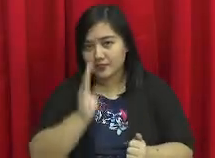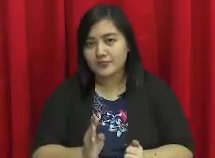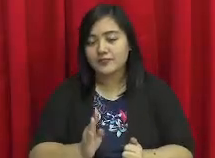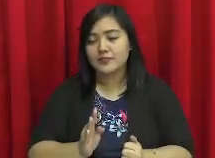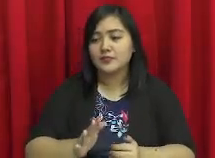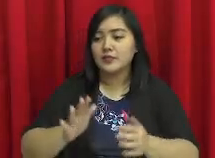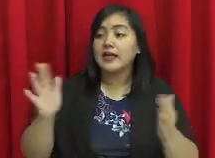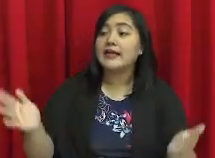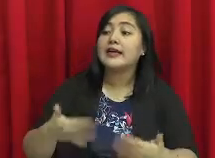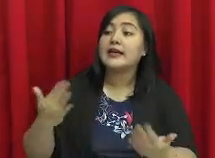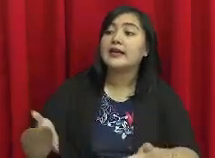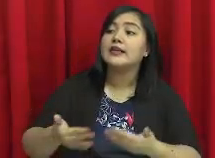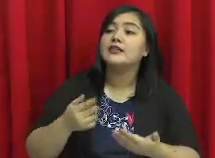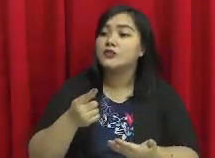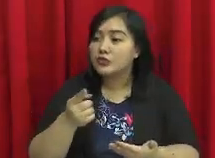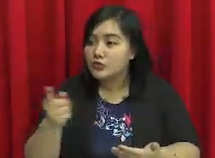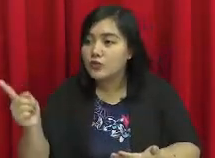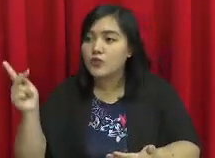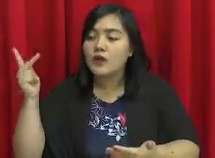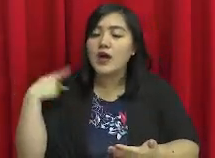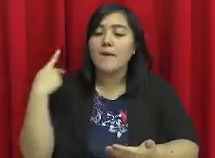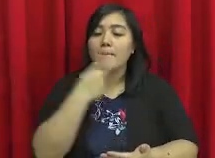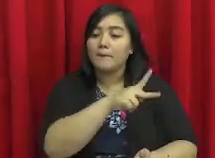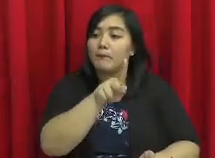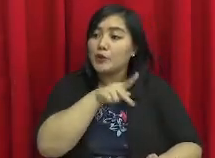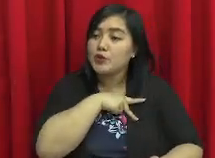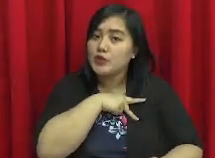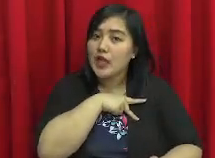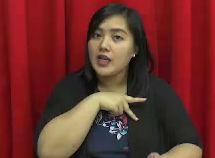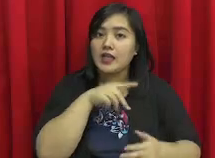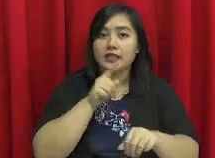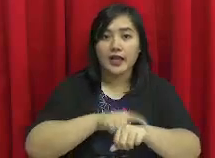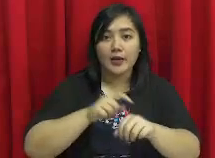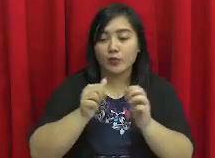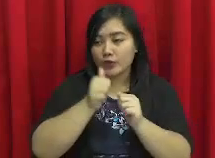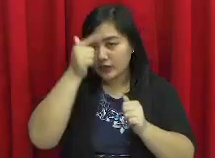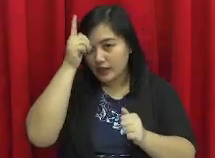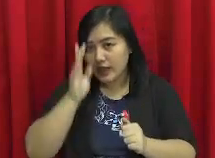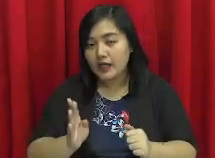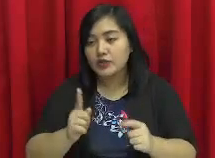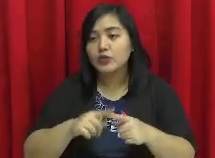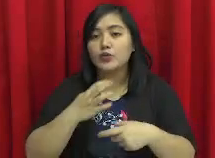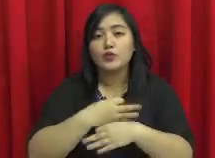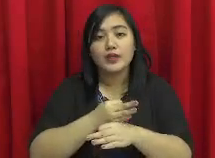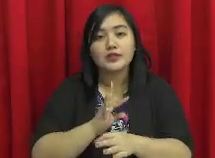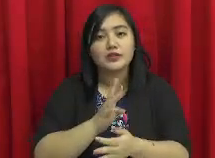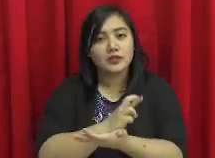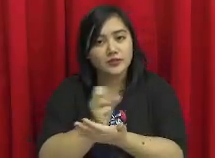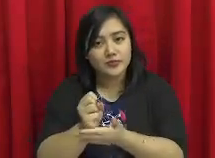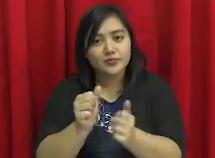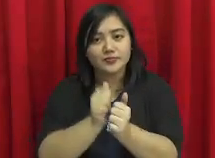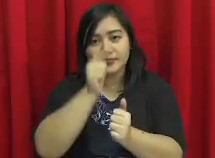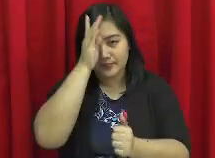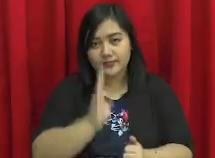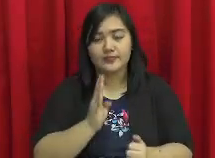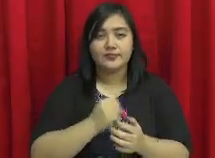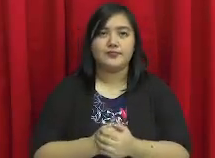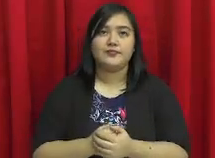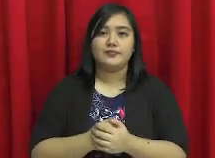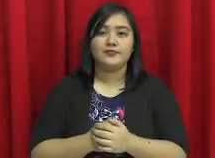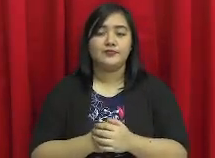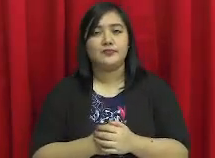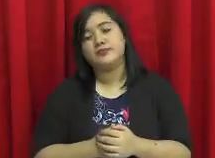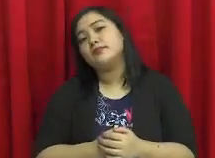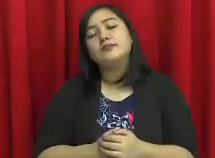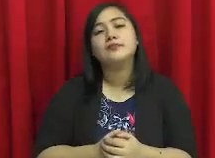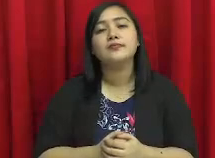para maiayos nila at ma-restore yung fellowship natin sa kanila. Hmm. That's the point. You see that? That's the point,